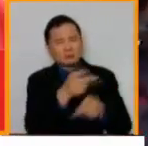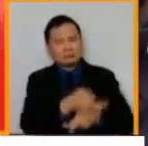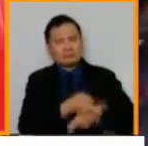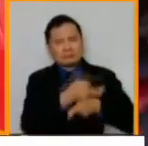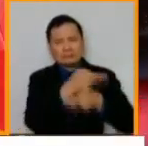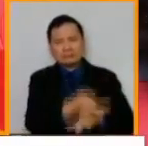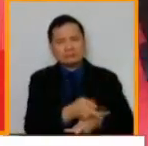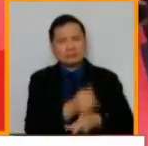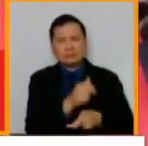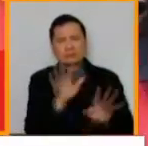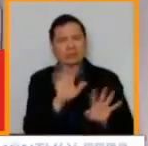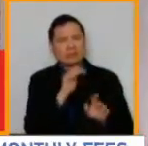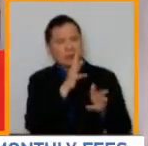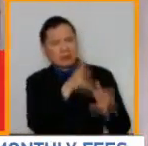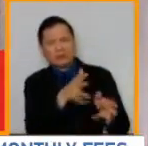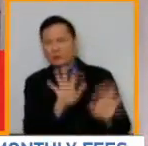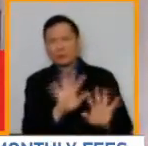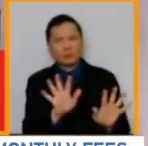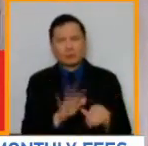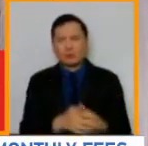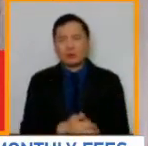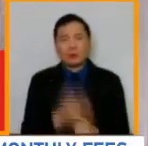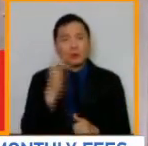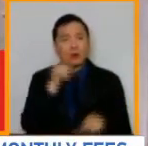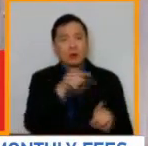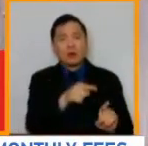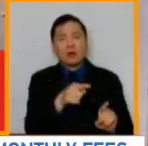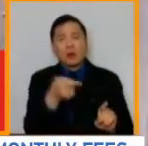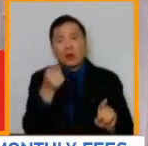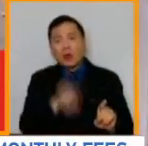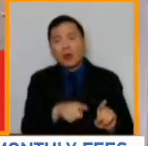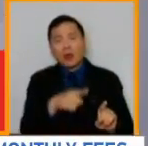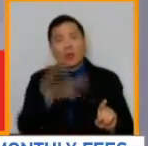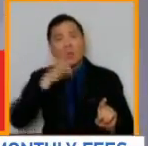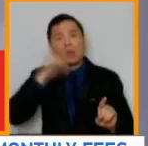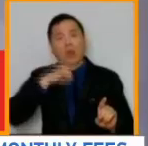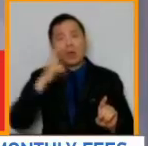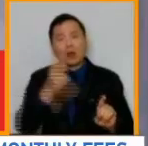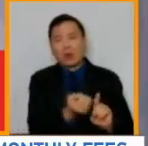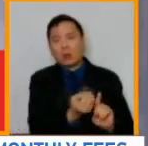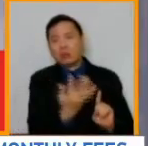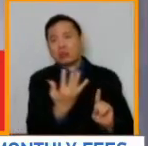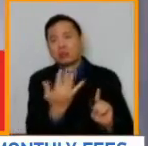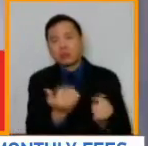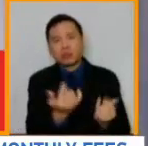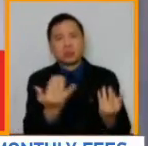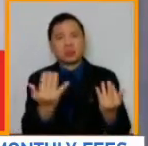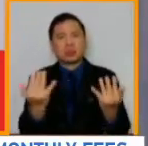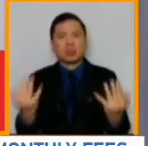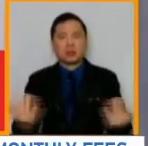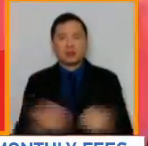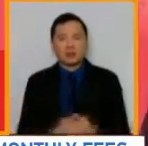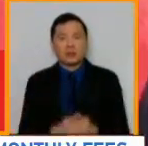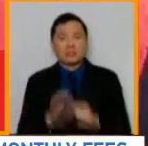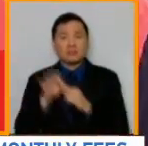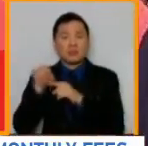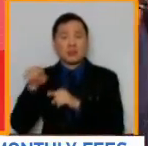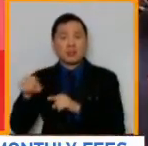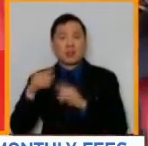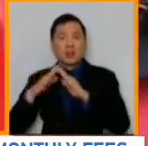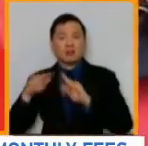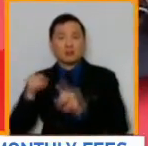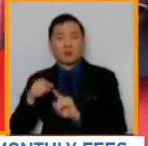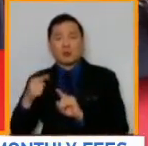po ay maaaring panggalingan po ng sunog, lalo na kung ang kabahayan po natin ay made up of light materials. Nakikita po